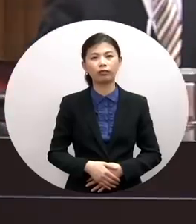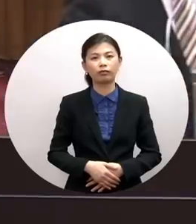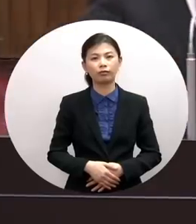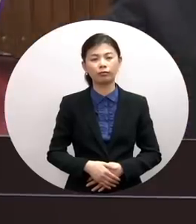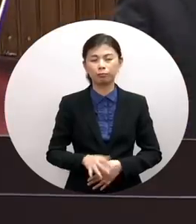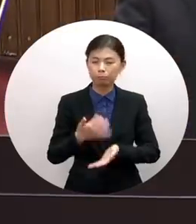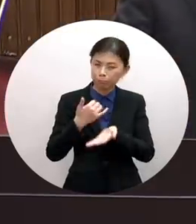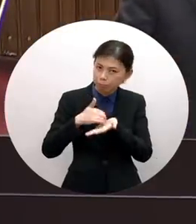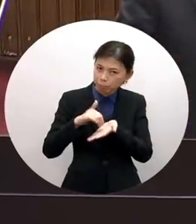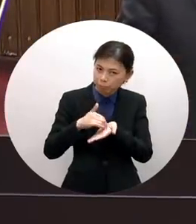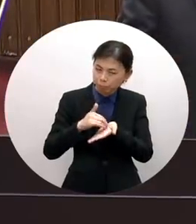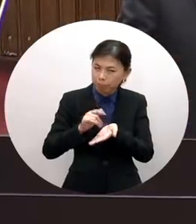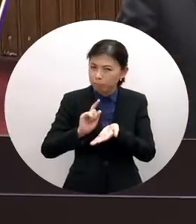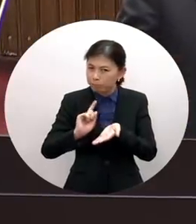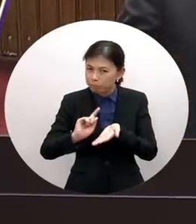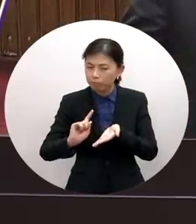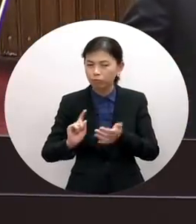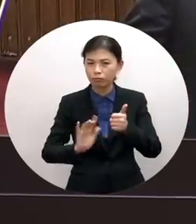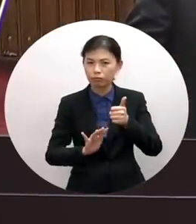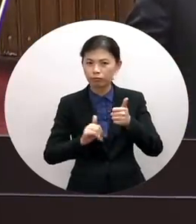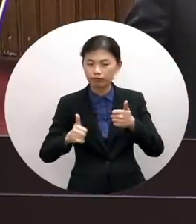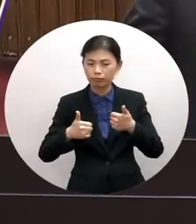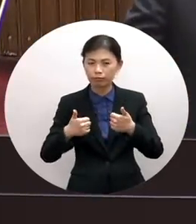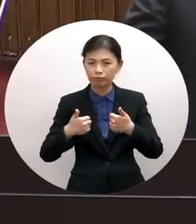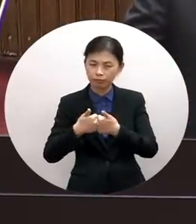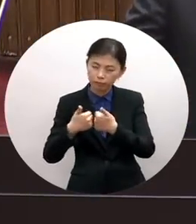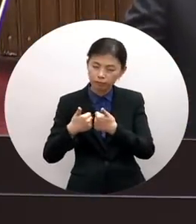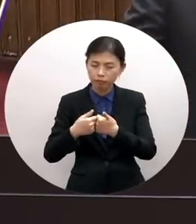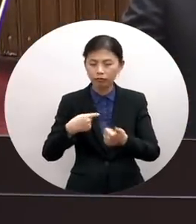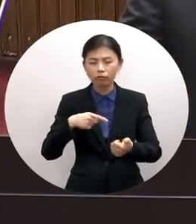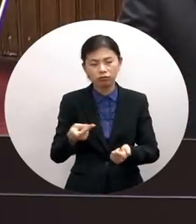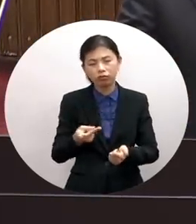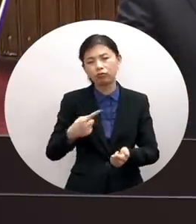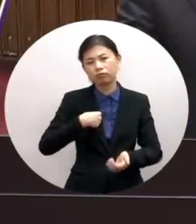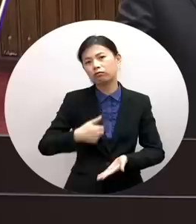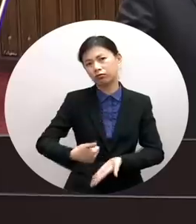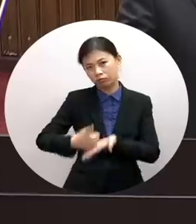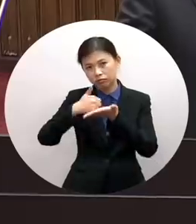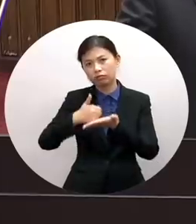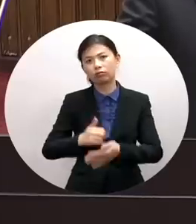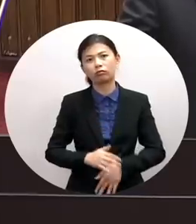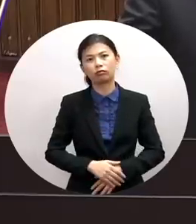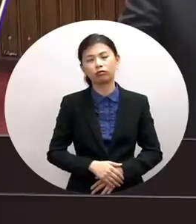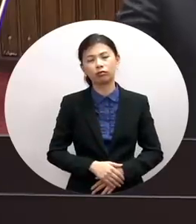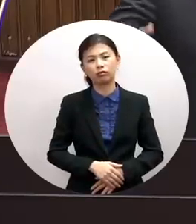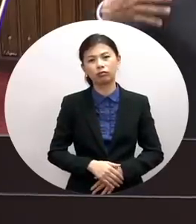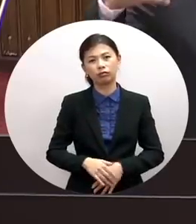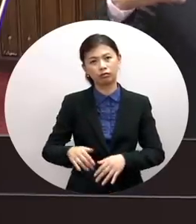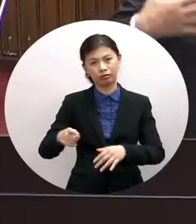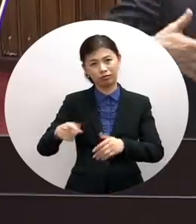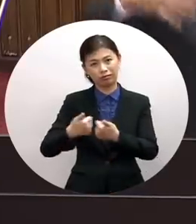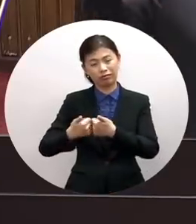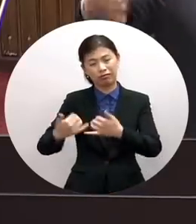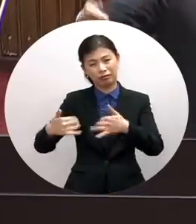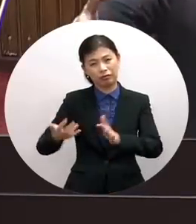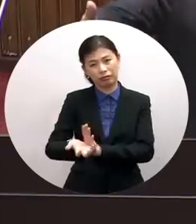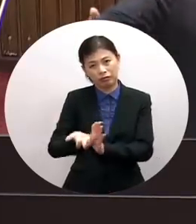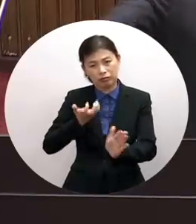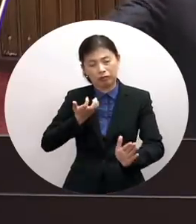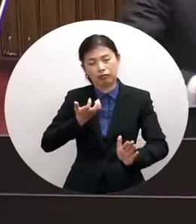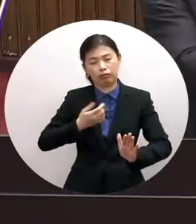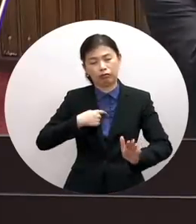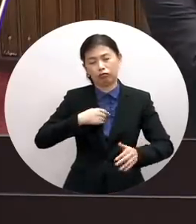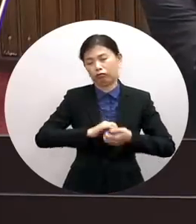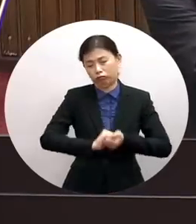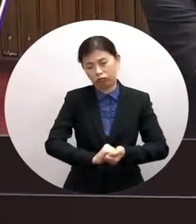这个计算啊，以及委员会的召开，这个我都先要尊重，不能在他还没有进行前，我就已经做了一